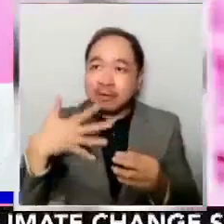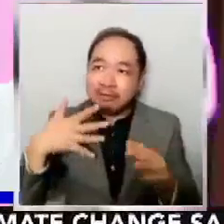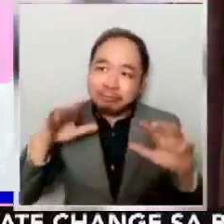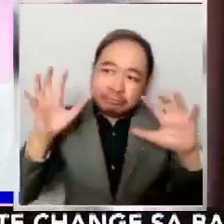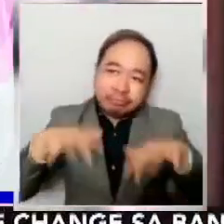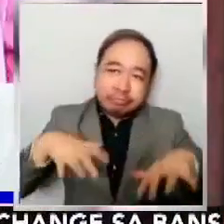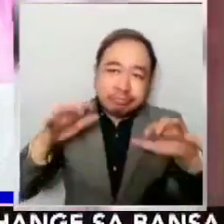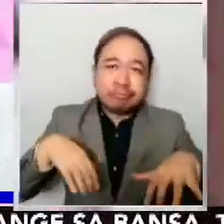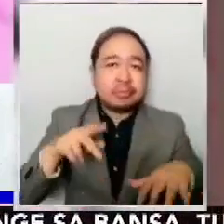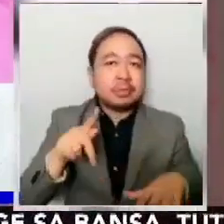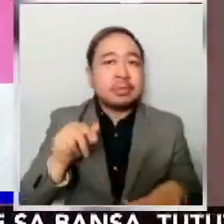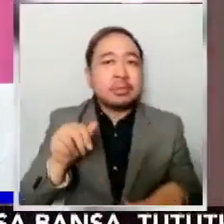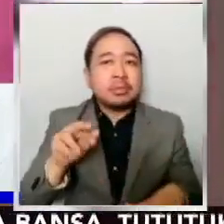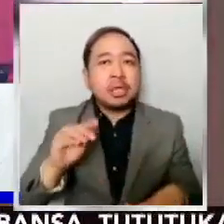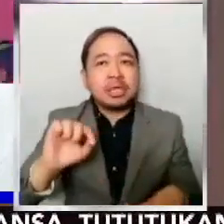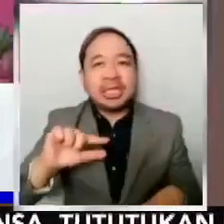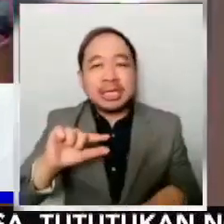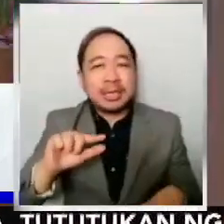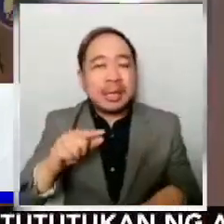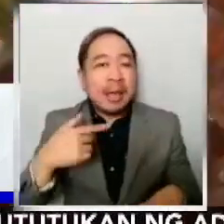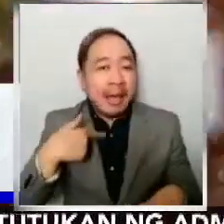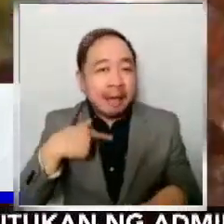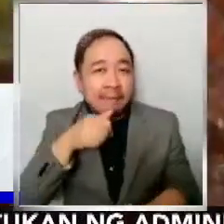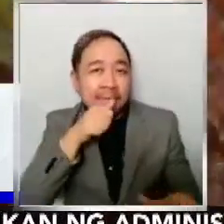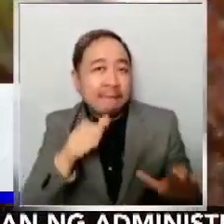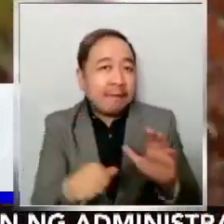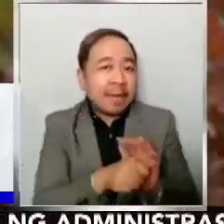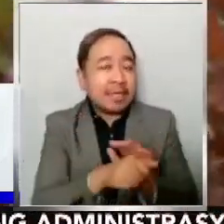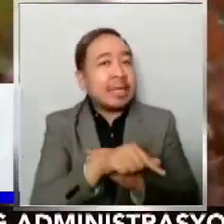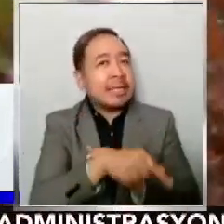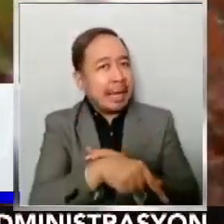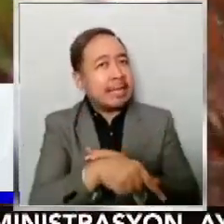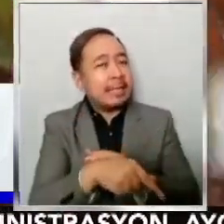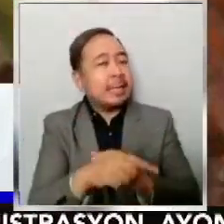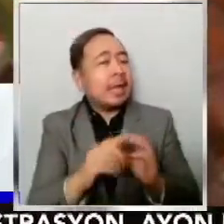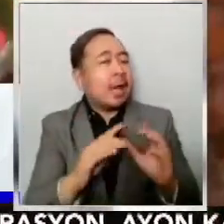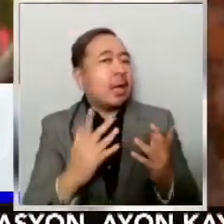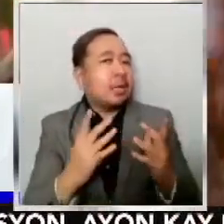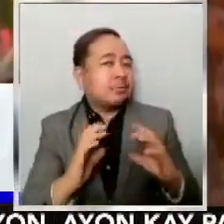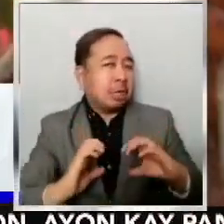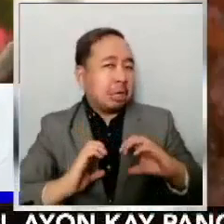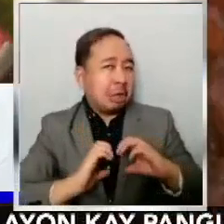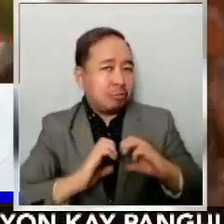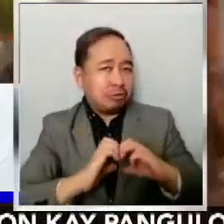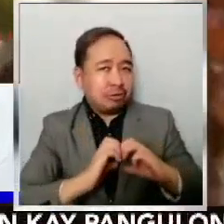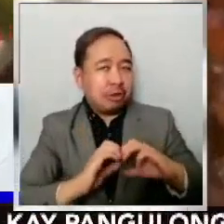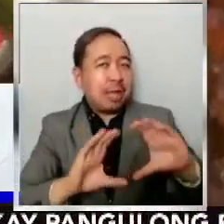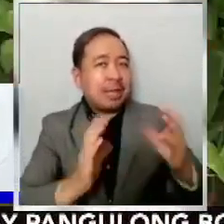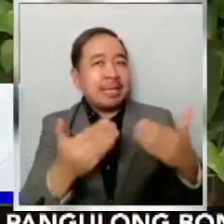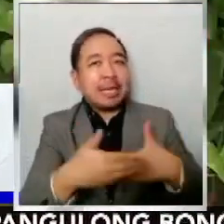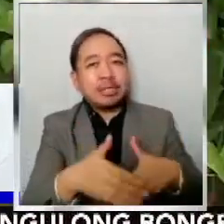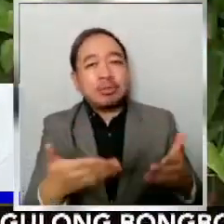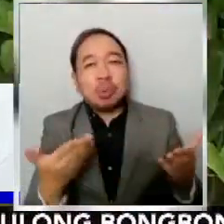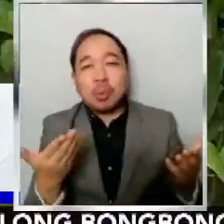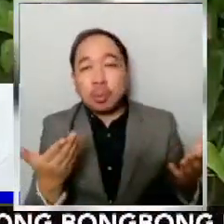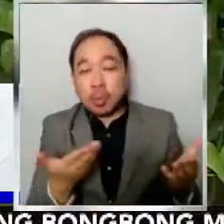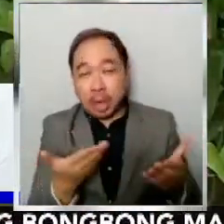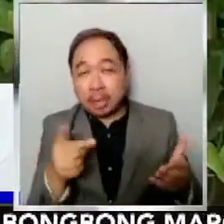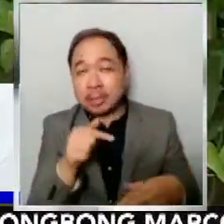nakahanap ng masisilungan sa ating ipinatayong Kapuso Classroom sa Tunturan Elementary School